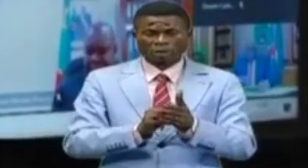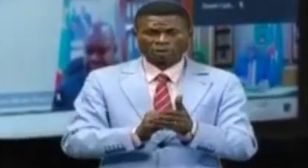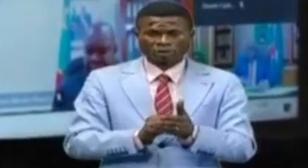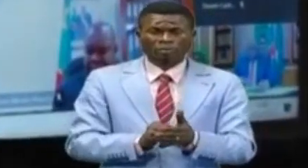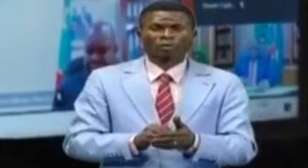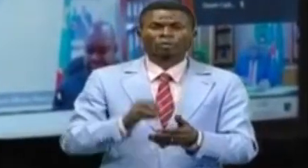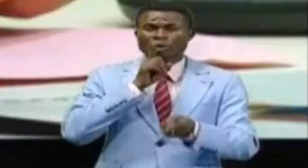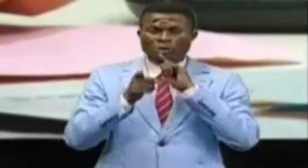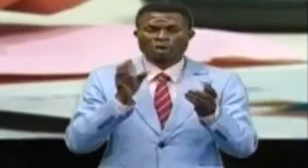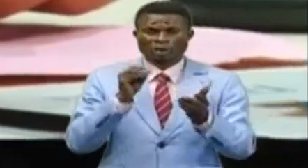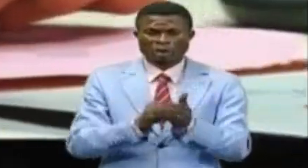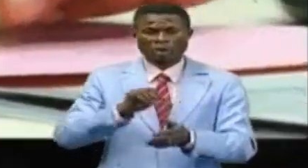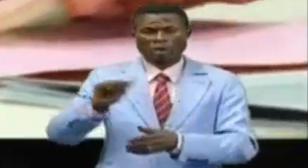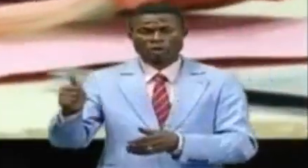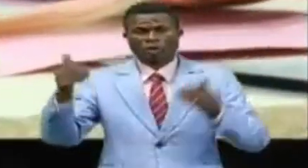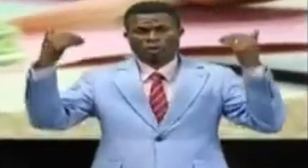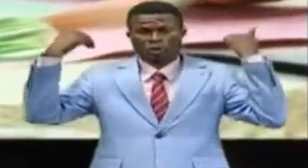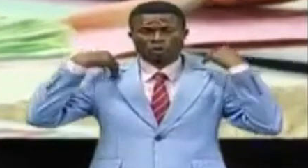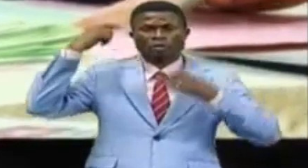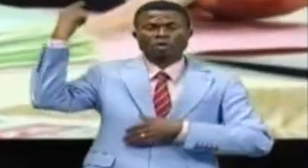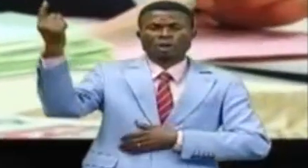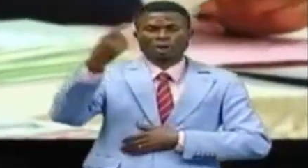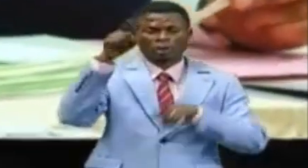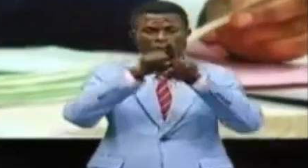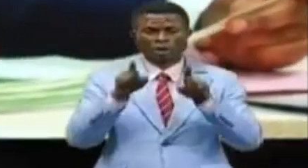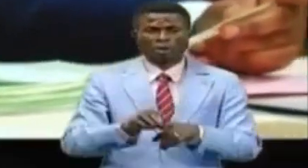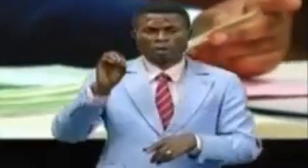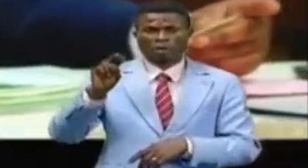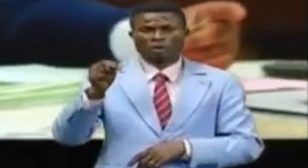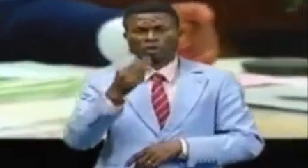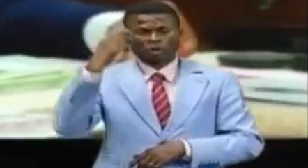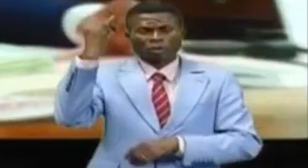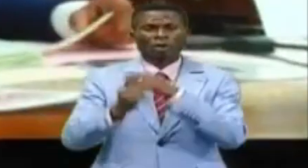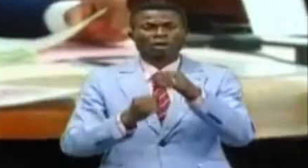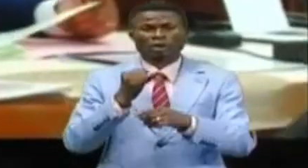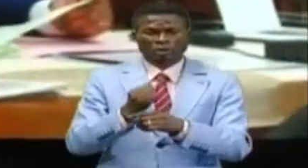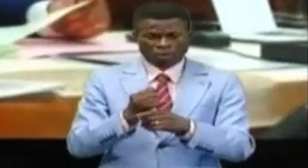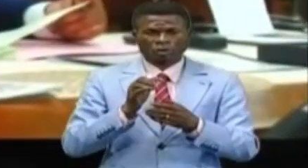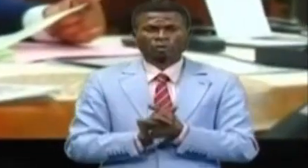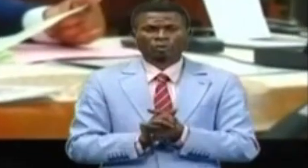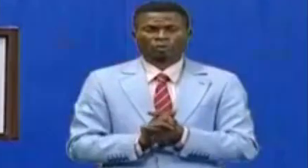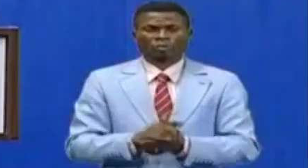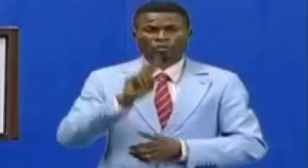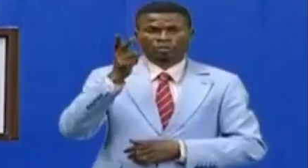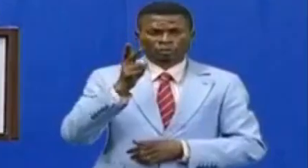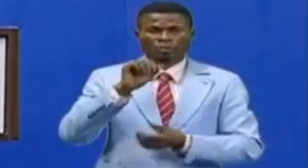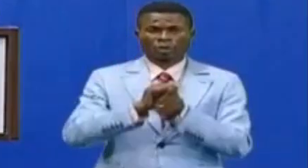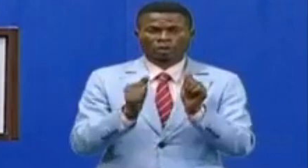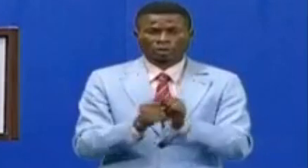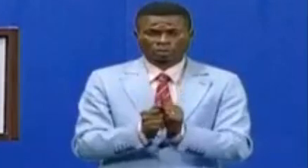d'autres échanges avec d'autres dirigeants du monde et des organisations internationales. Le deuxième point de